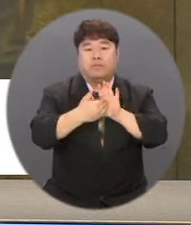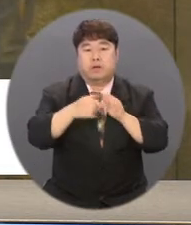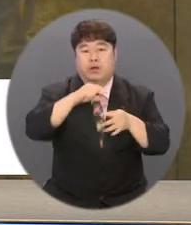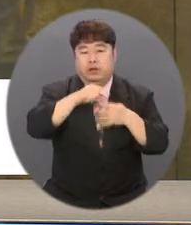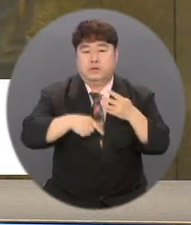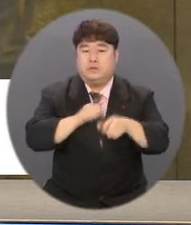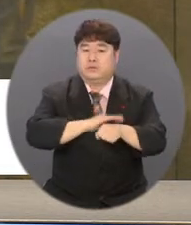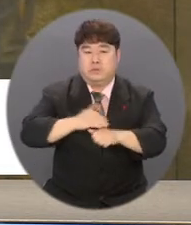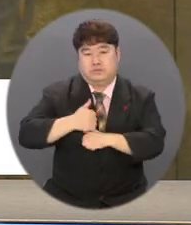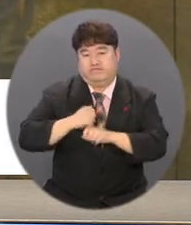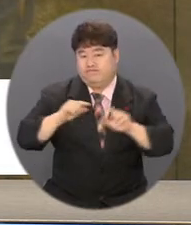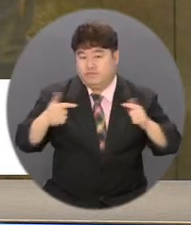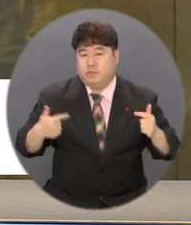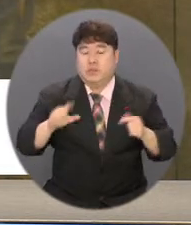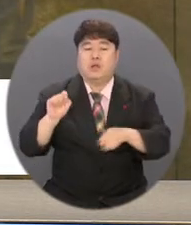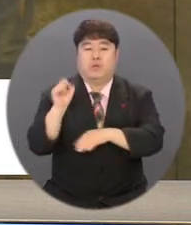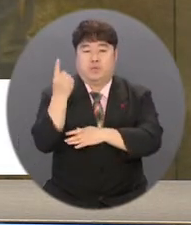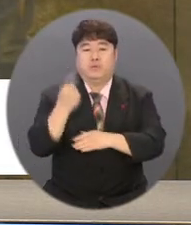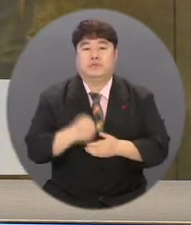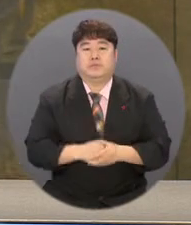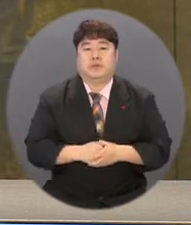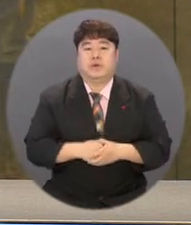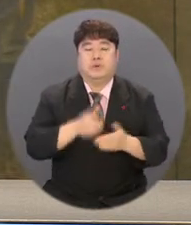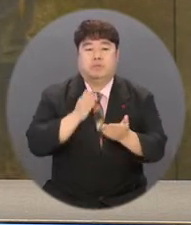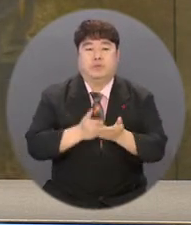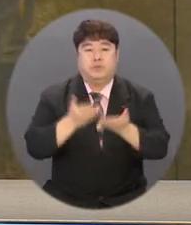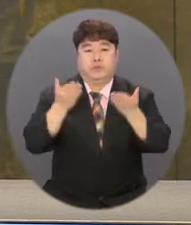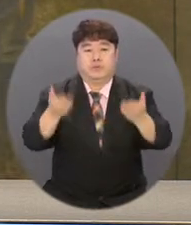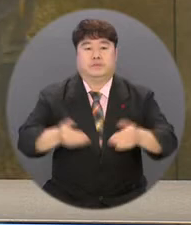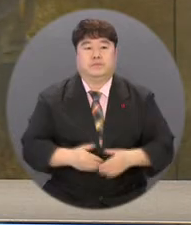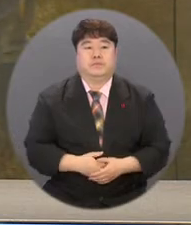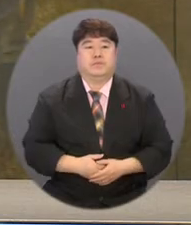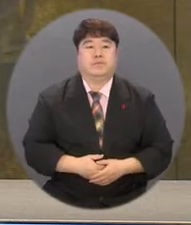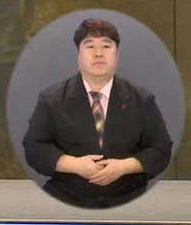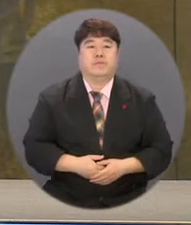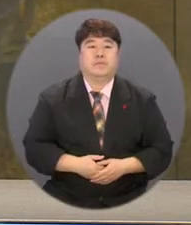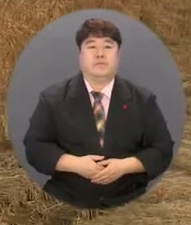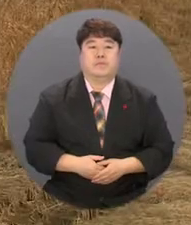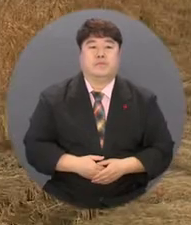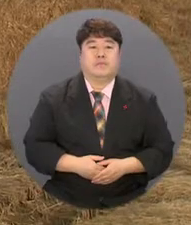방역수칙을 지키지 않은 것이 원인이었습니다. 보도에 김진선 기자입니다.